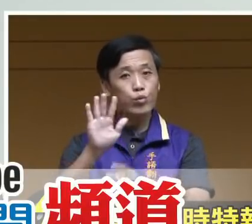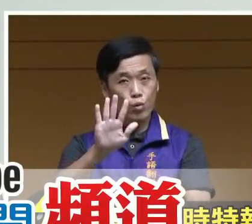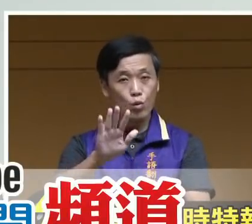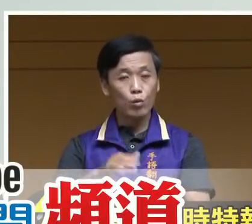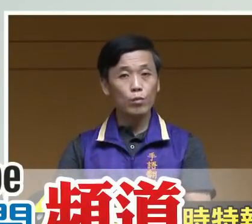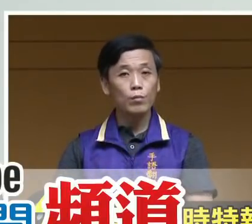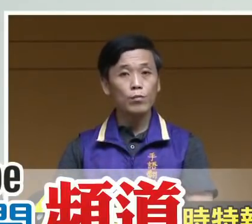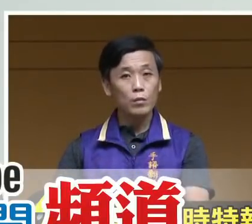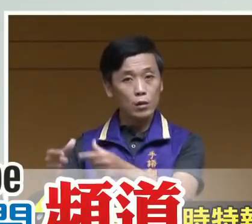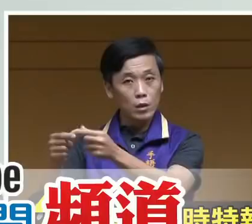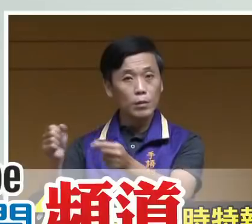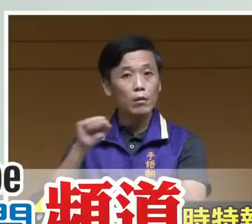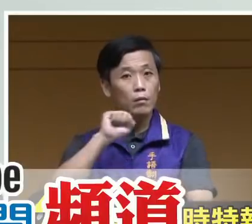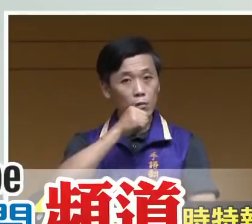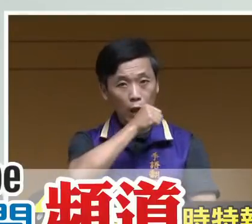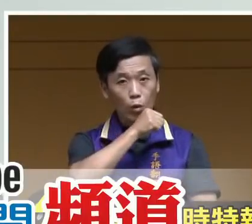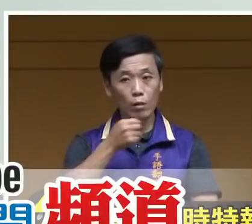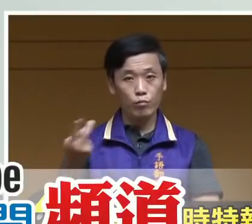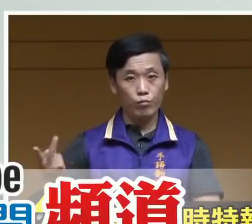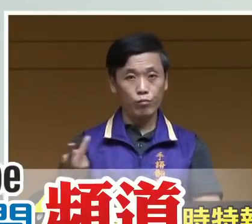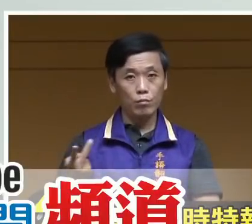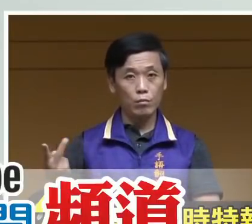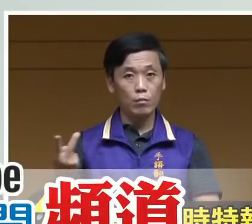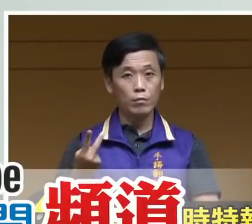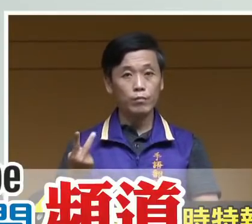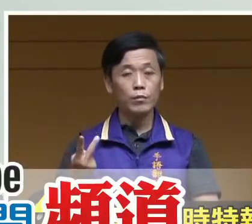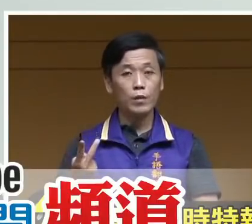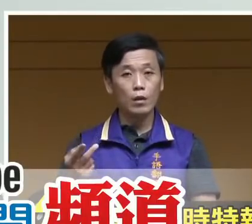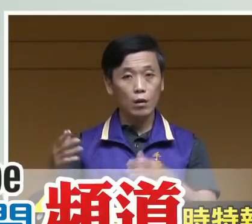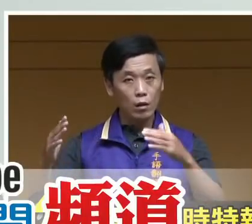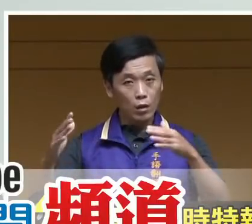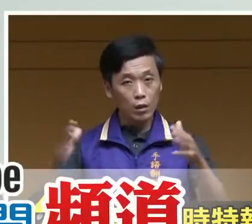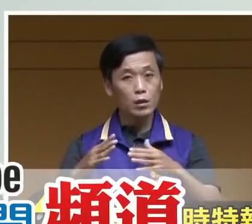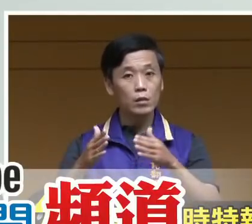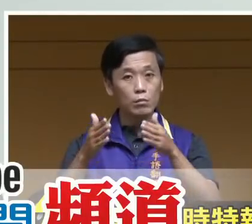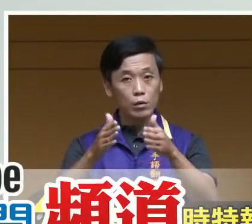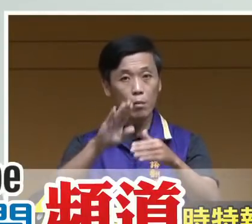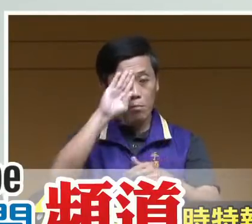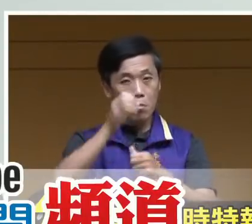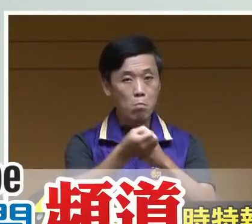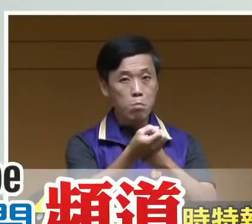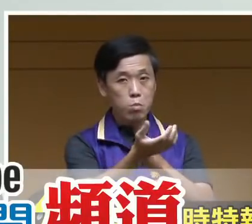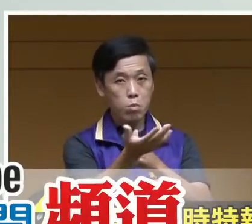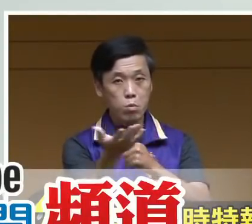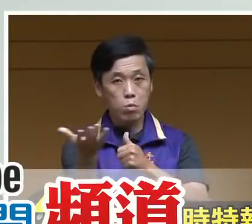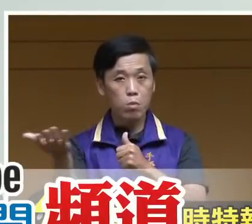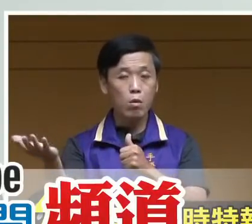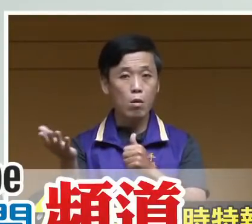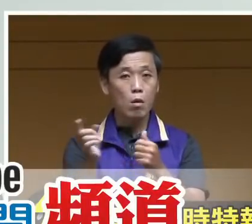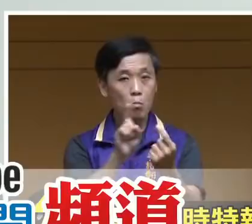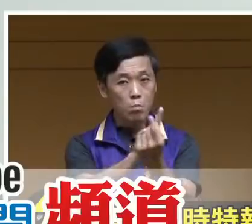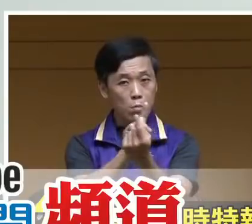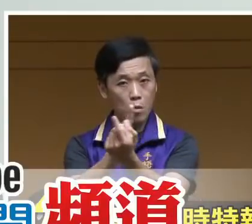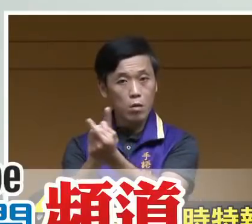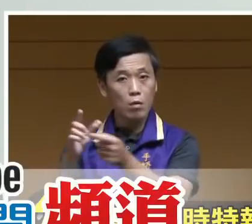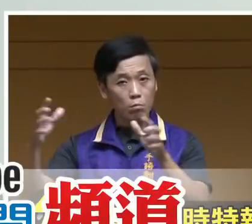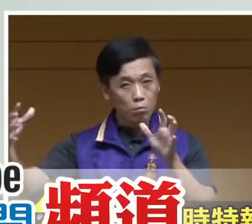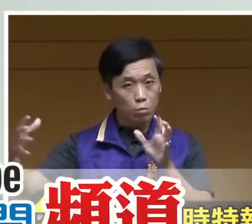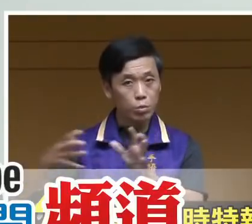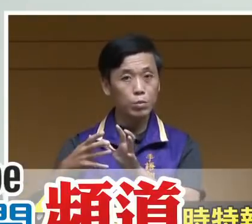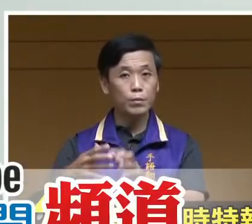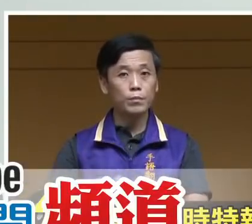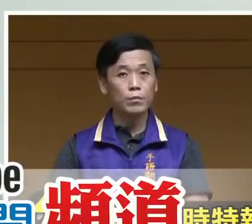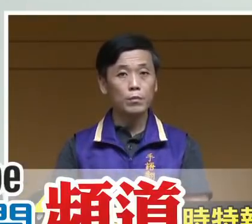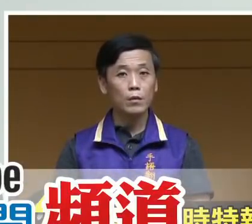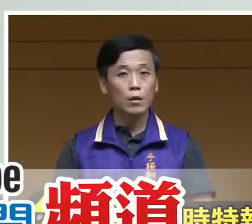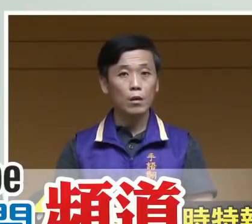日台双方在共同面对疫情传播的时候，那我们的